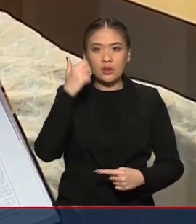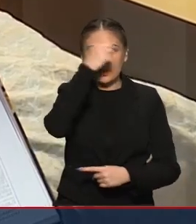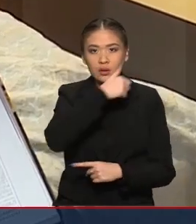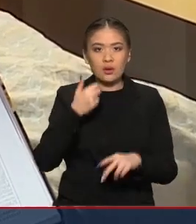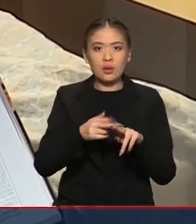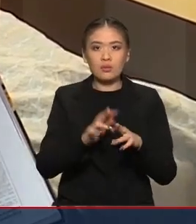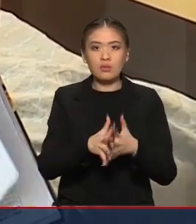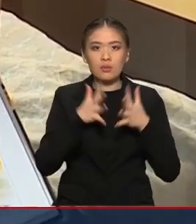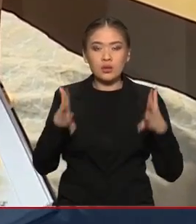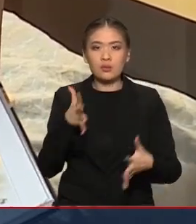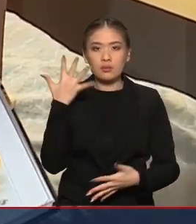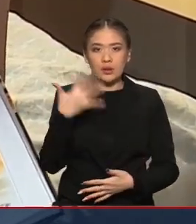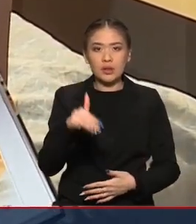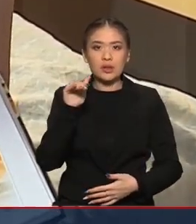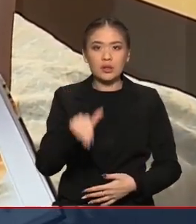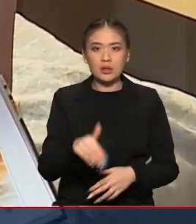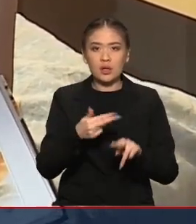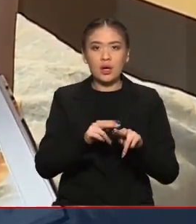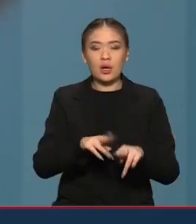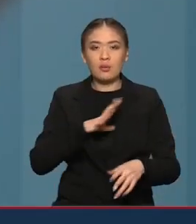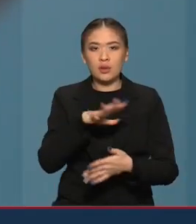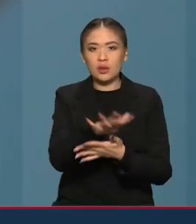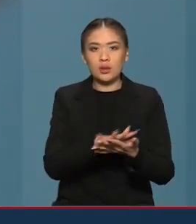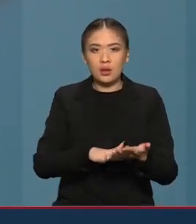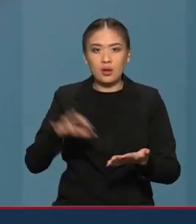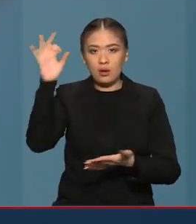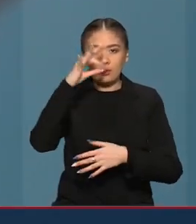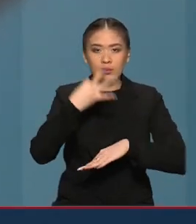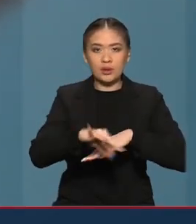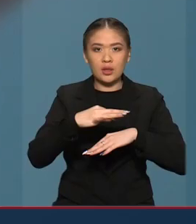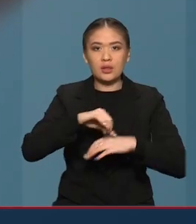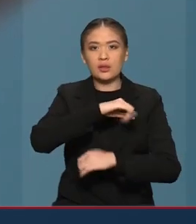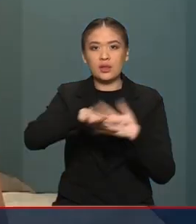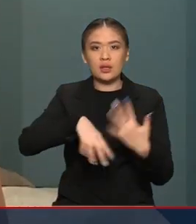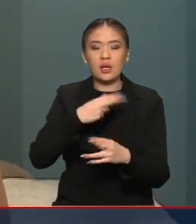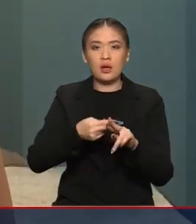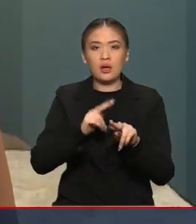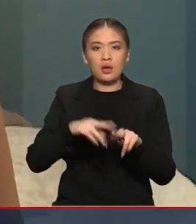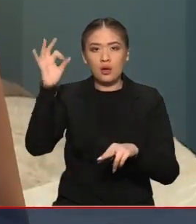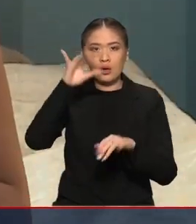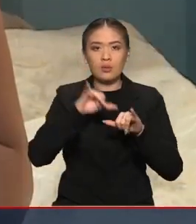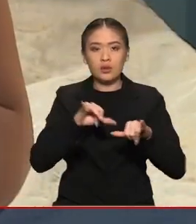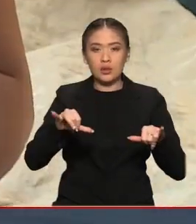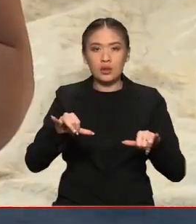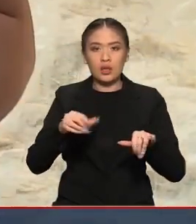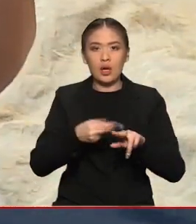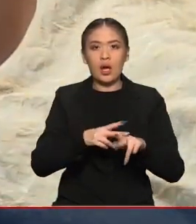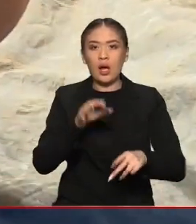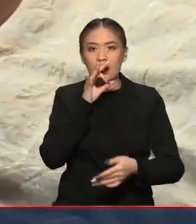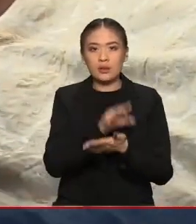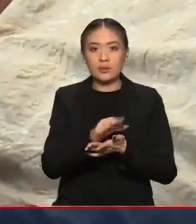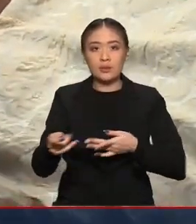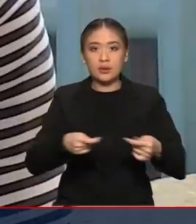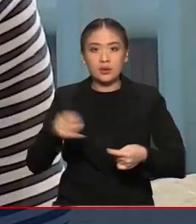го рассмотрено больше 50 обращений о бытовых скандалах А количество привлеченных к Административному